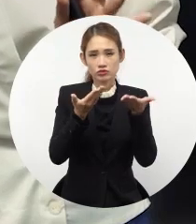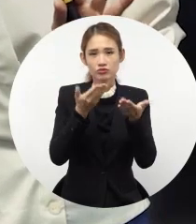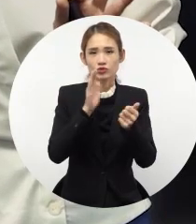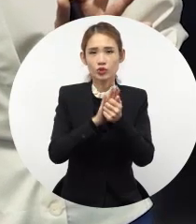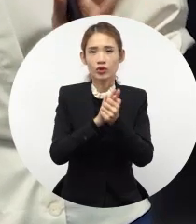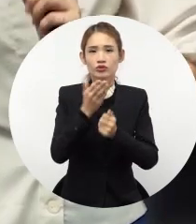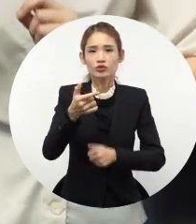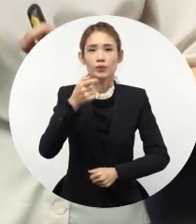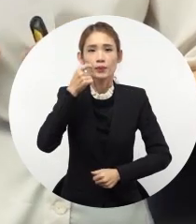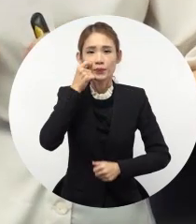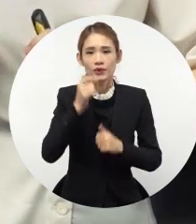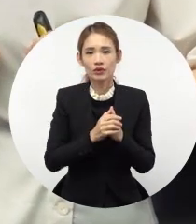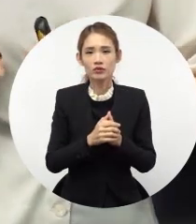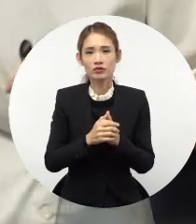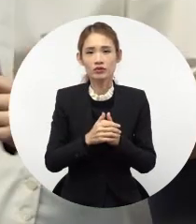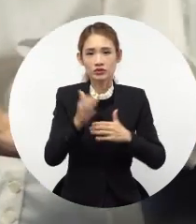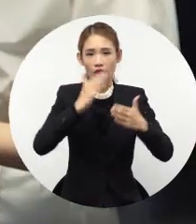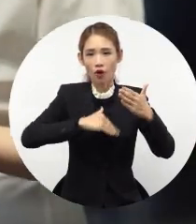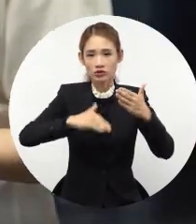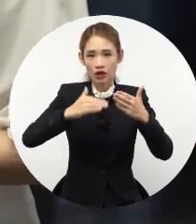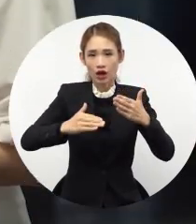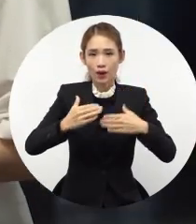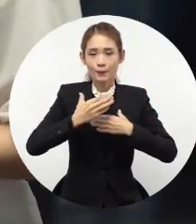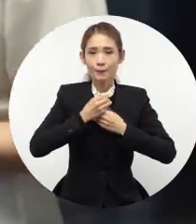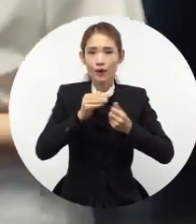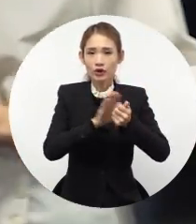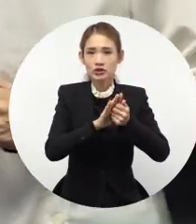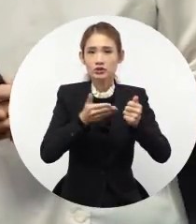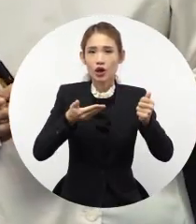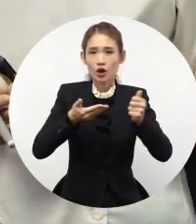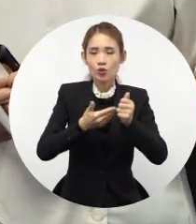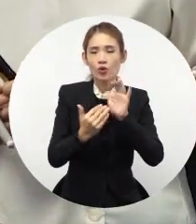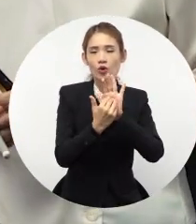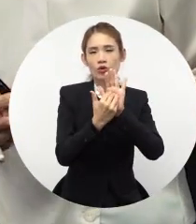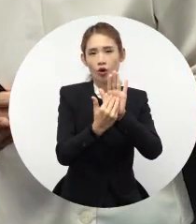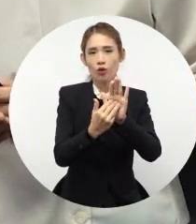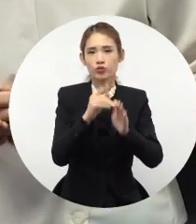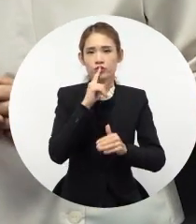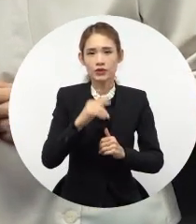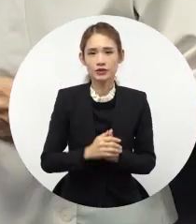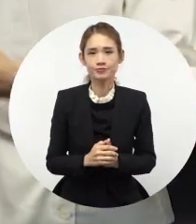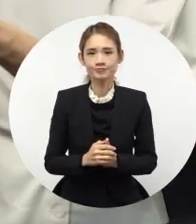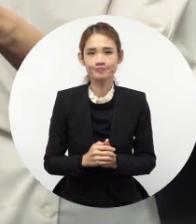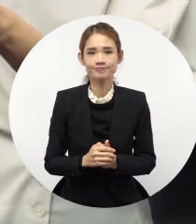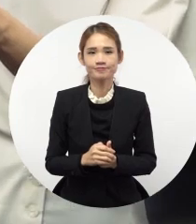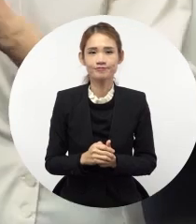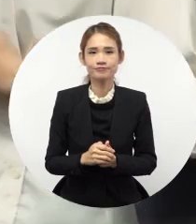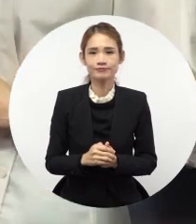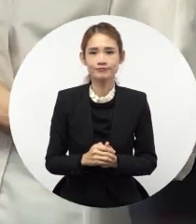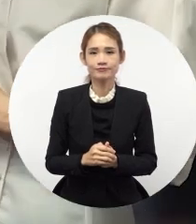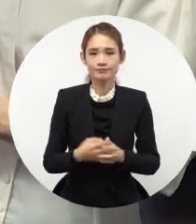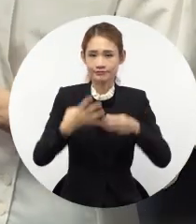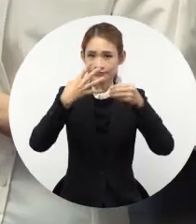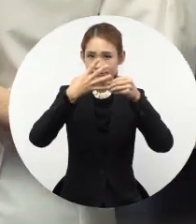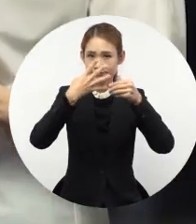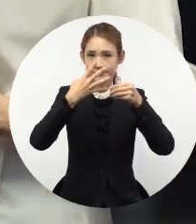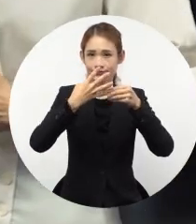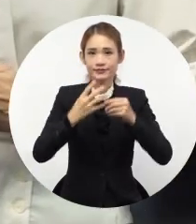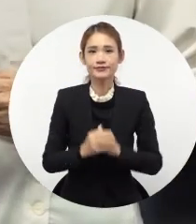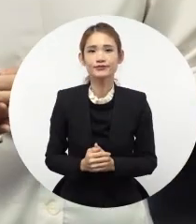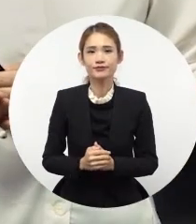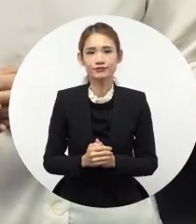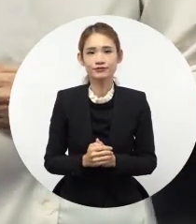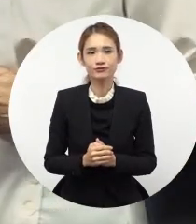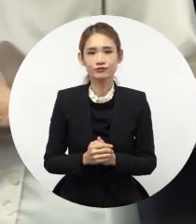못 해드려요 라고 한다면 네, 정당한 편의 제공 거부에 해당하는 겁니다. 네